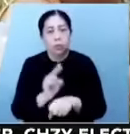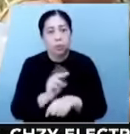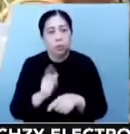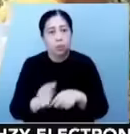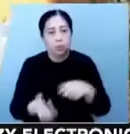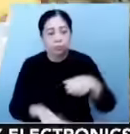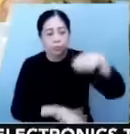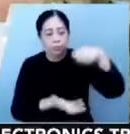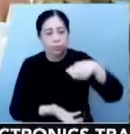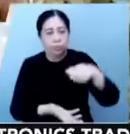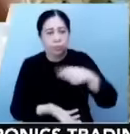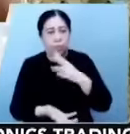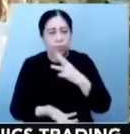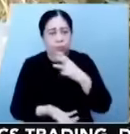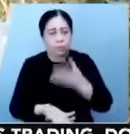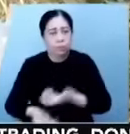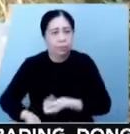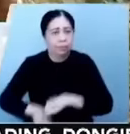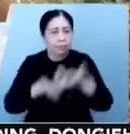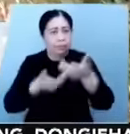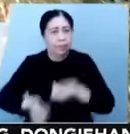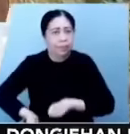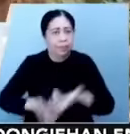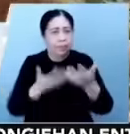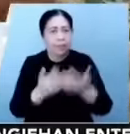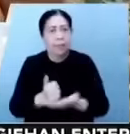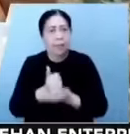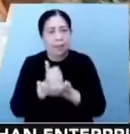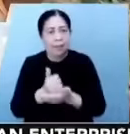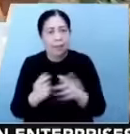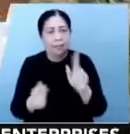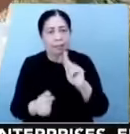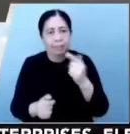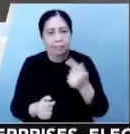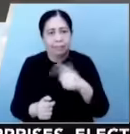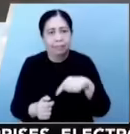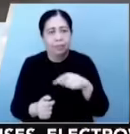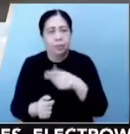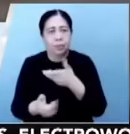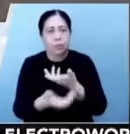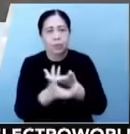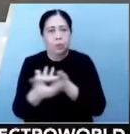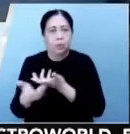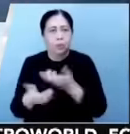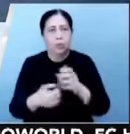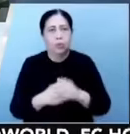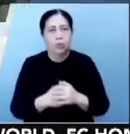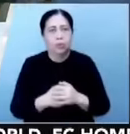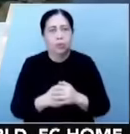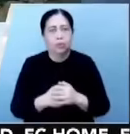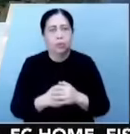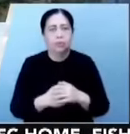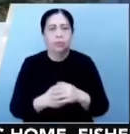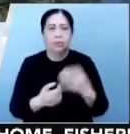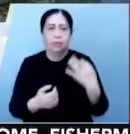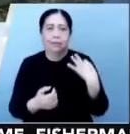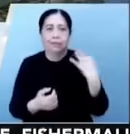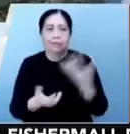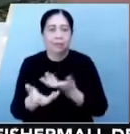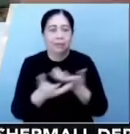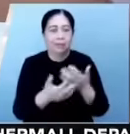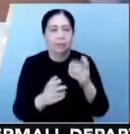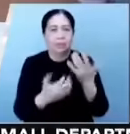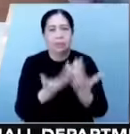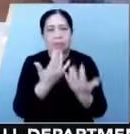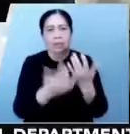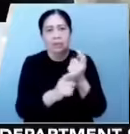na may lamang tubig at katulong mismo nila ang mga kagawad ng pamatay sunog. Naubusan daw kasi ng tubig ang ilang fire truck.